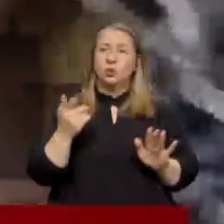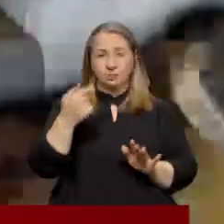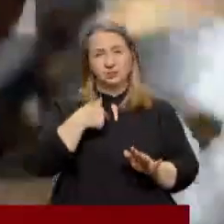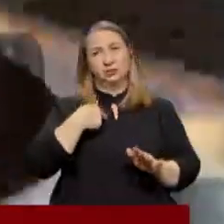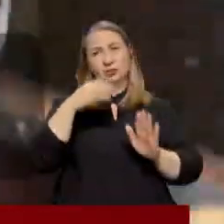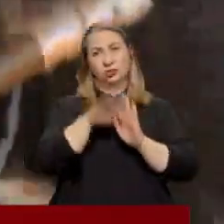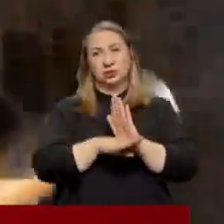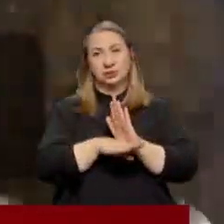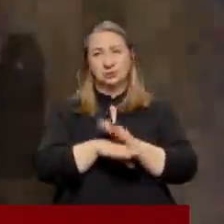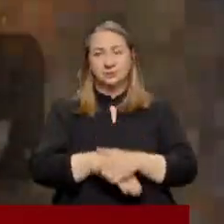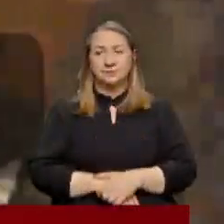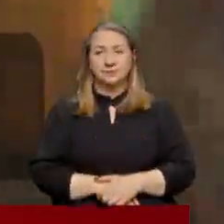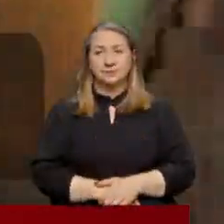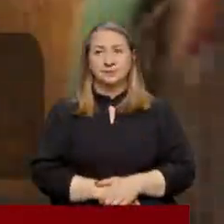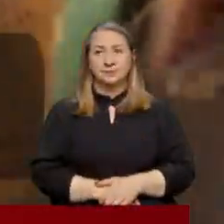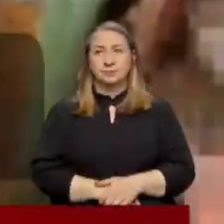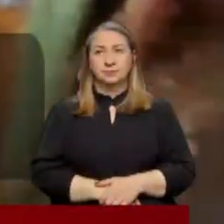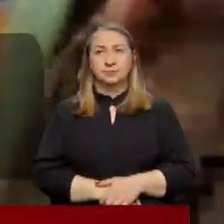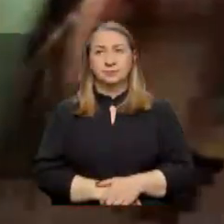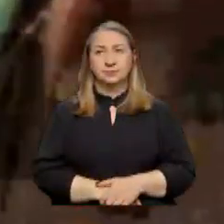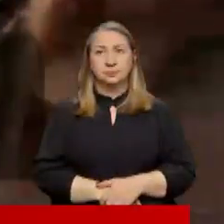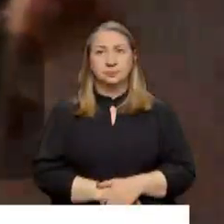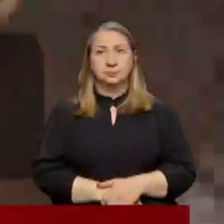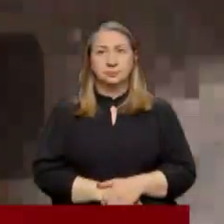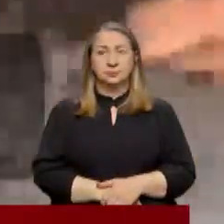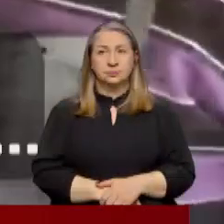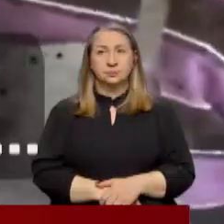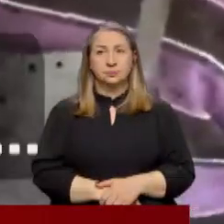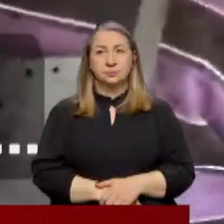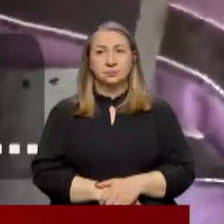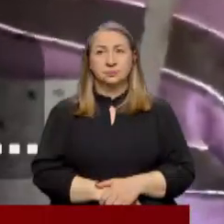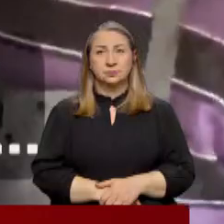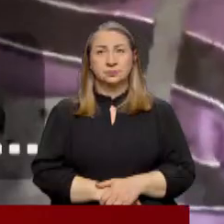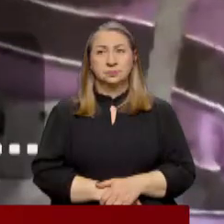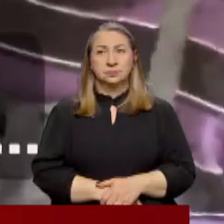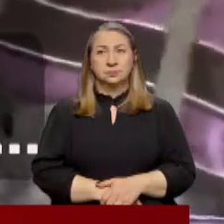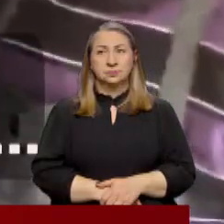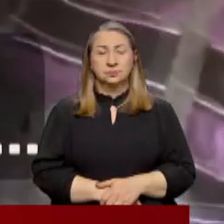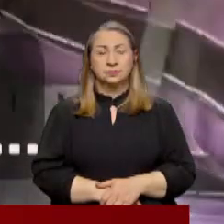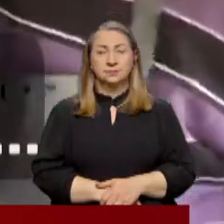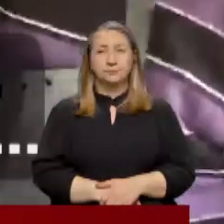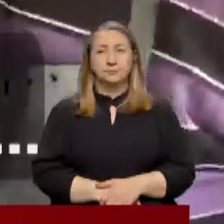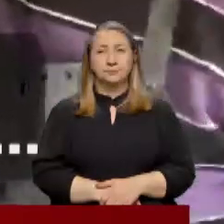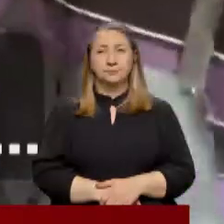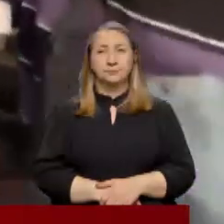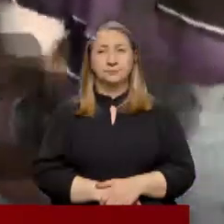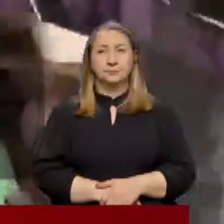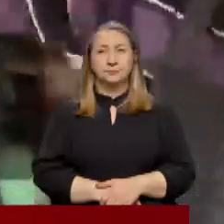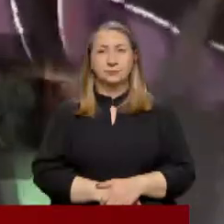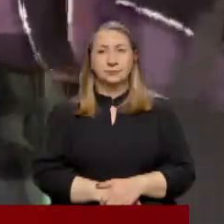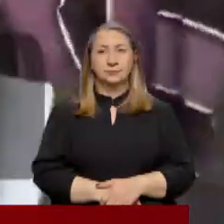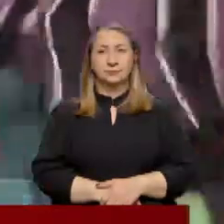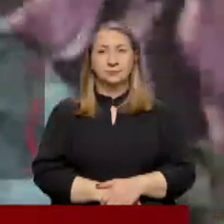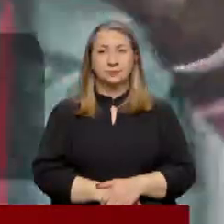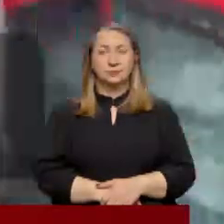düşüreceğiz. Şu ayakkabılar daha poşete açmadı mı ayakkabılar? Yenisini alamıyor. Mümkün yok. İkinci el ayakkabı yetiştiremiyorum burada vekilim. Bunlar da ikinci el ayakkabı. Ben